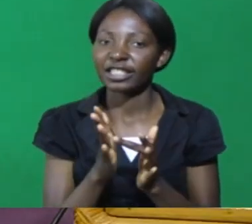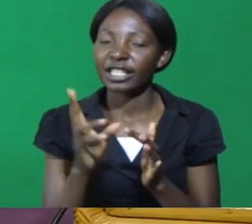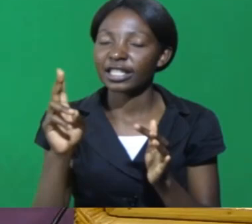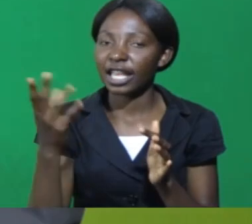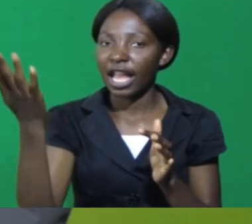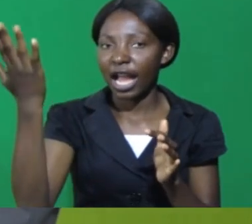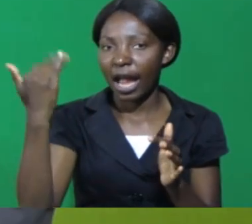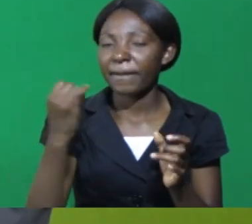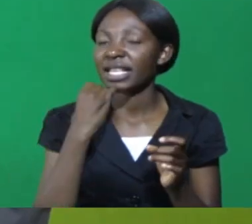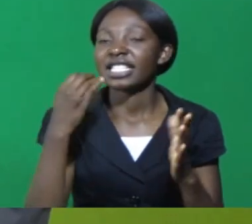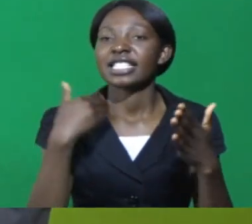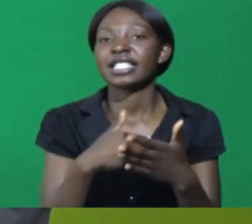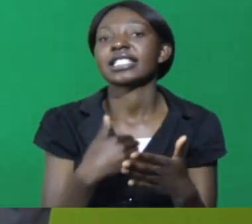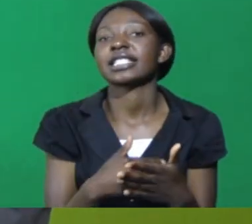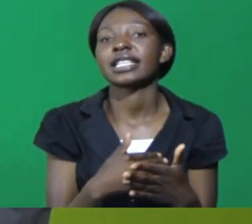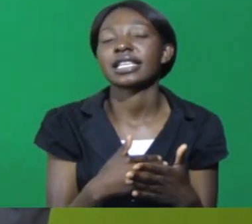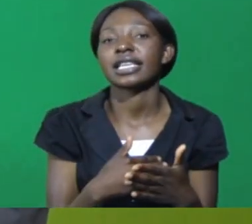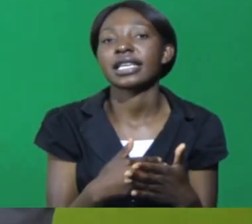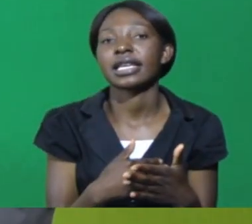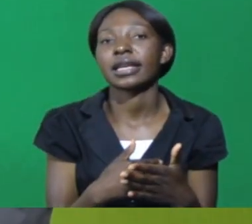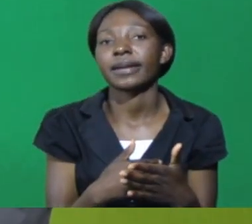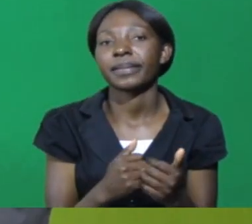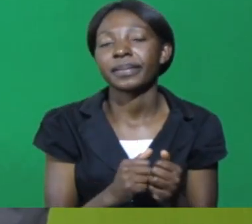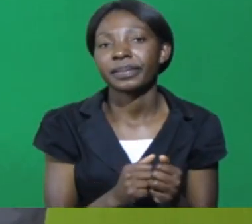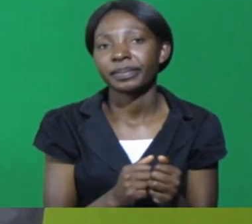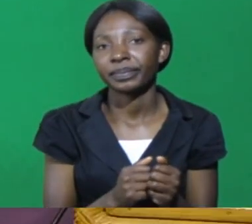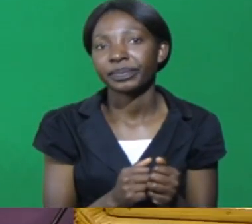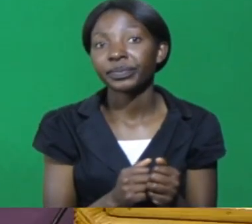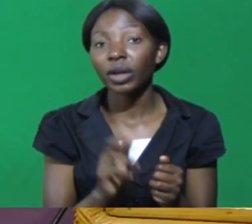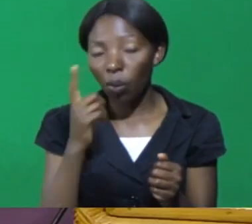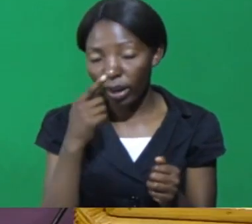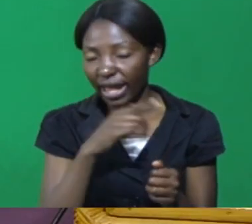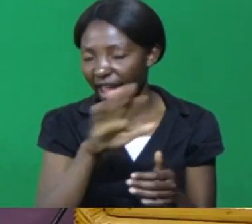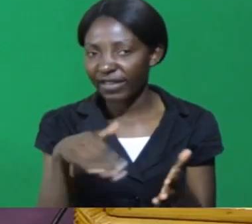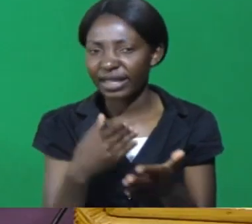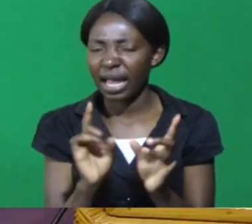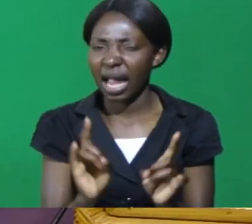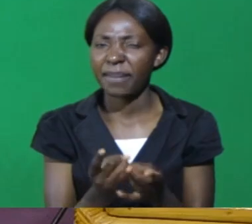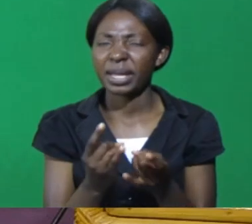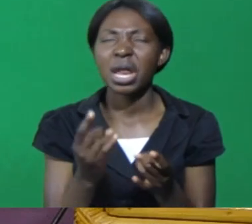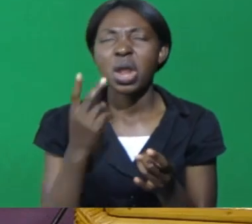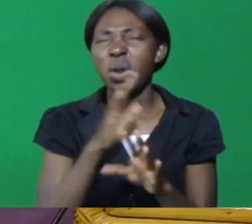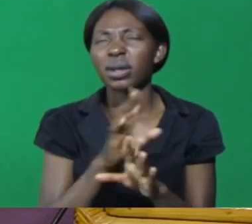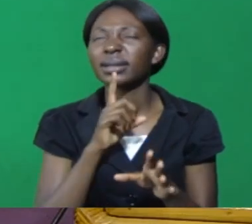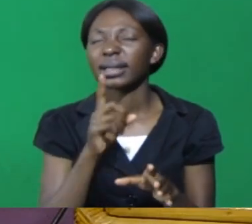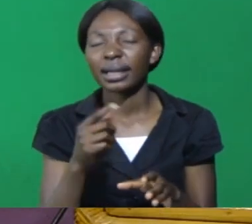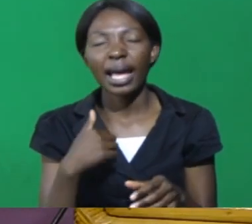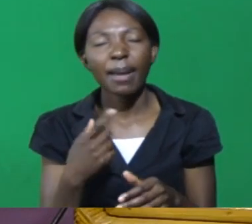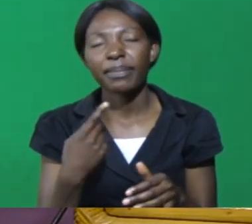Hanzi zvinofanira kuchechutsa pfungwa. Pazvinenge zvichiitika isi nyaya yekuti unongoramba uchingoti aiwa